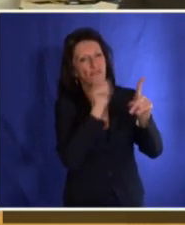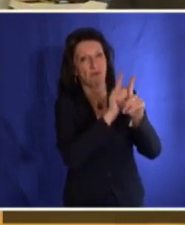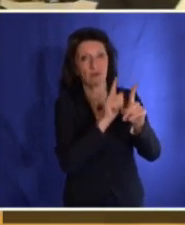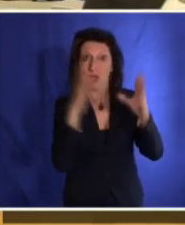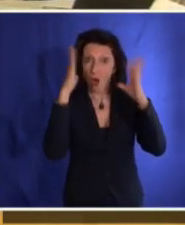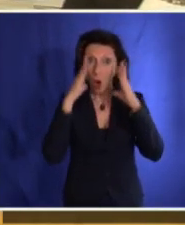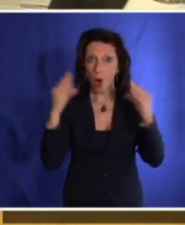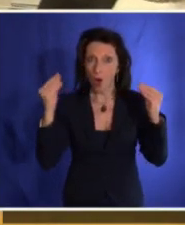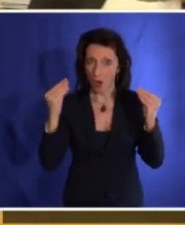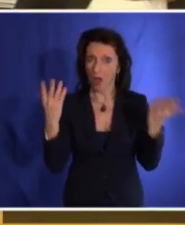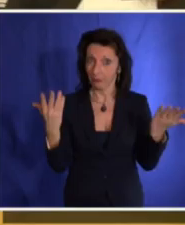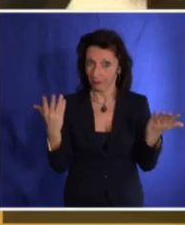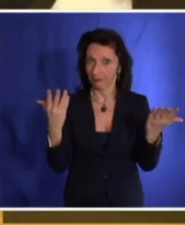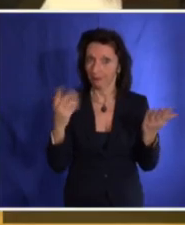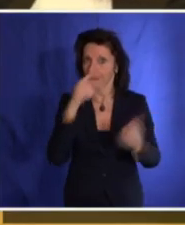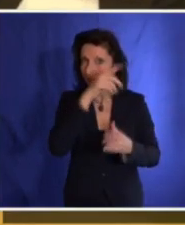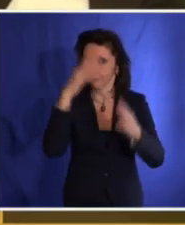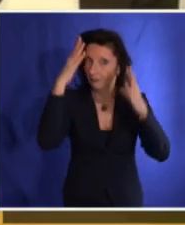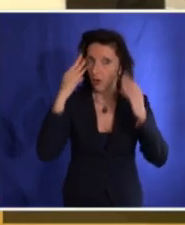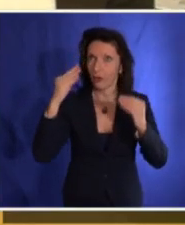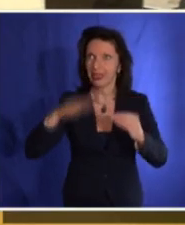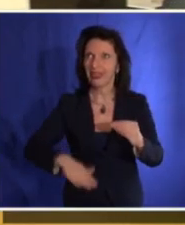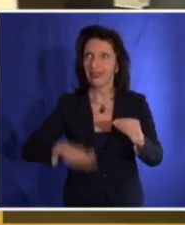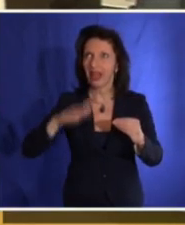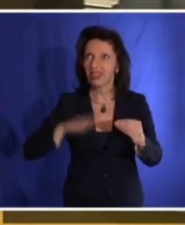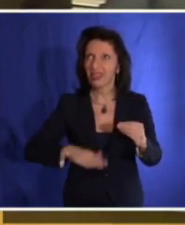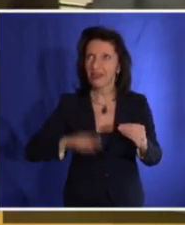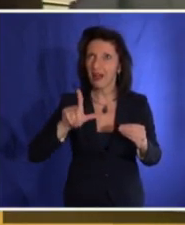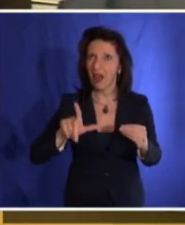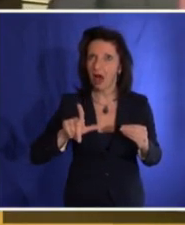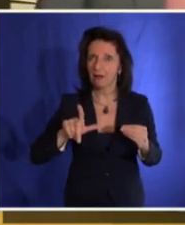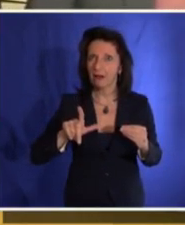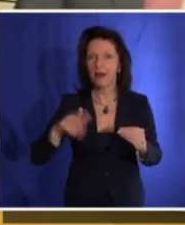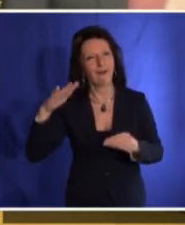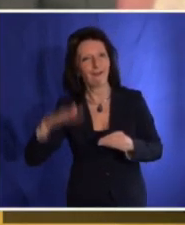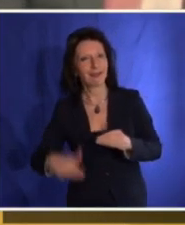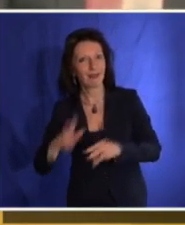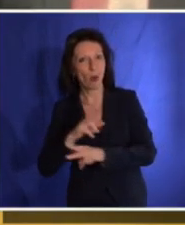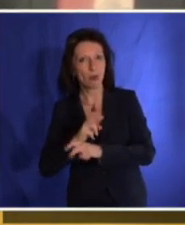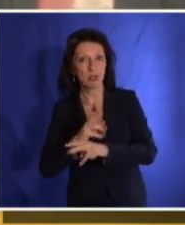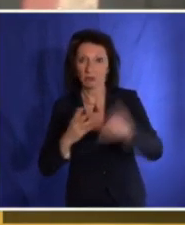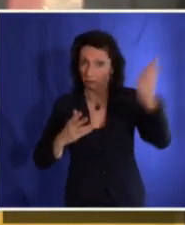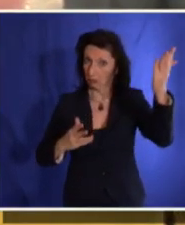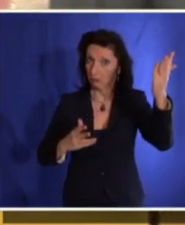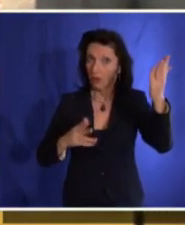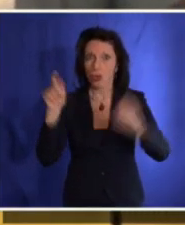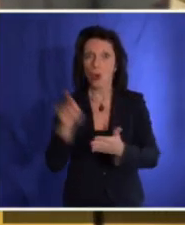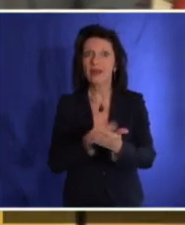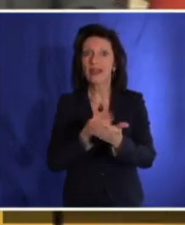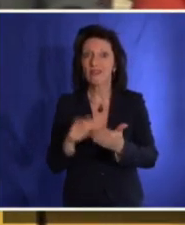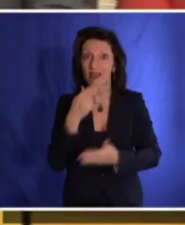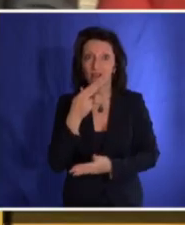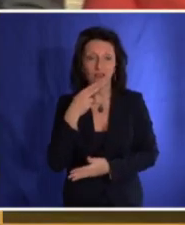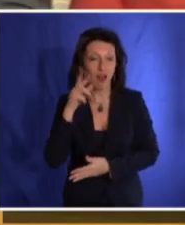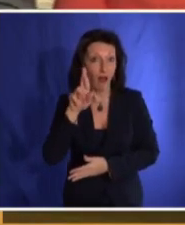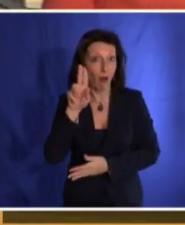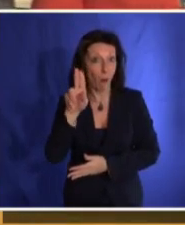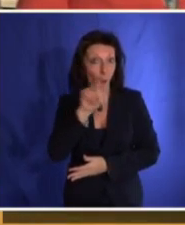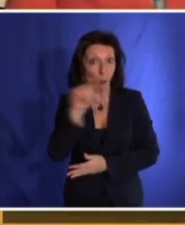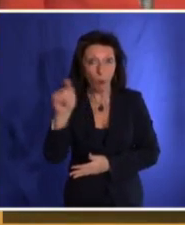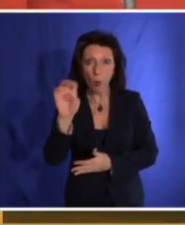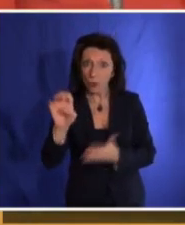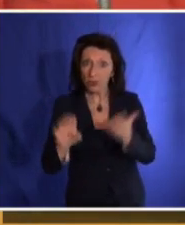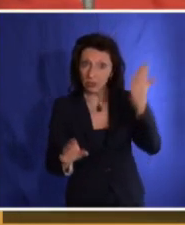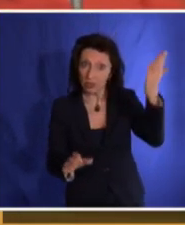Niederlanden, ist der Aufhänger gewesen in den Niederlanden mit dem Herrn Rutte bestätigt. Im Endeffekt geht der Wähler auch